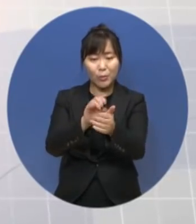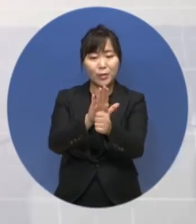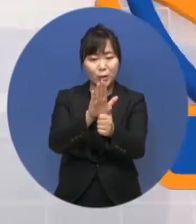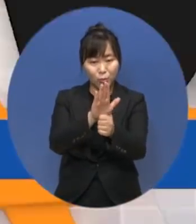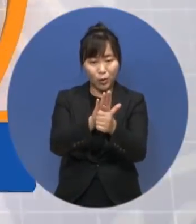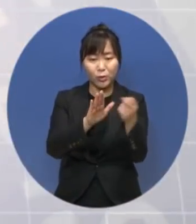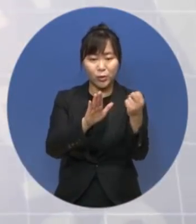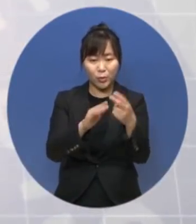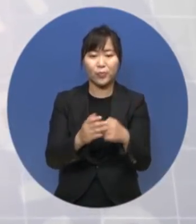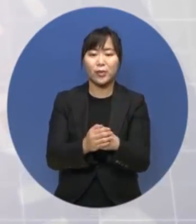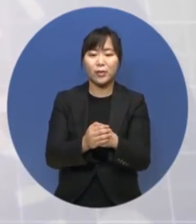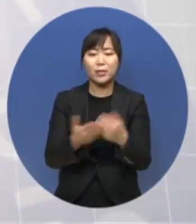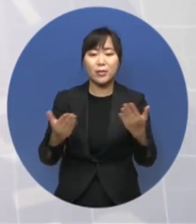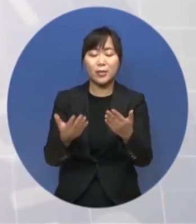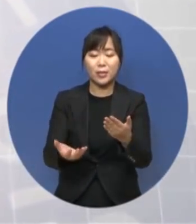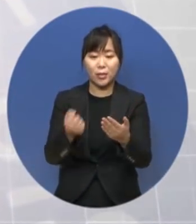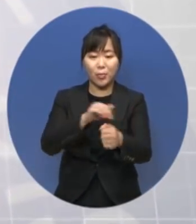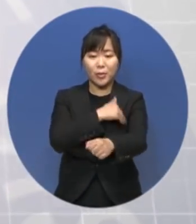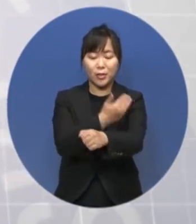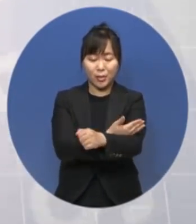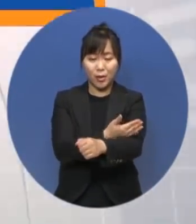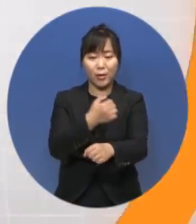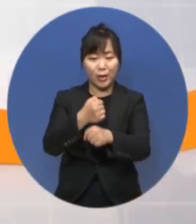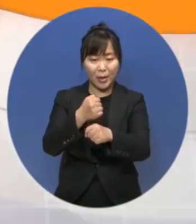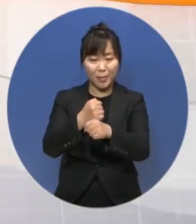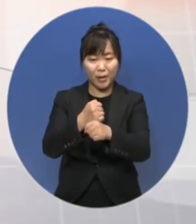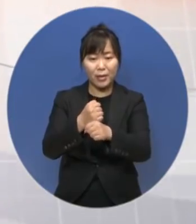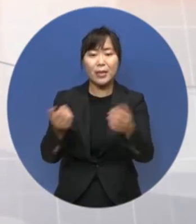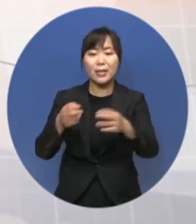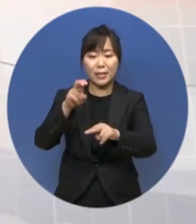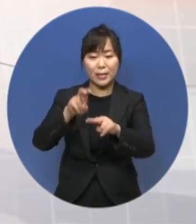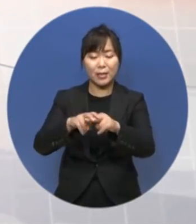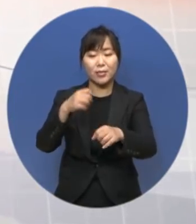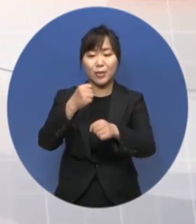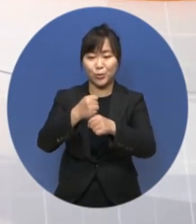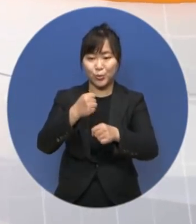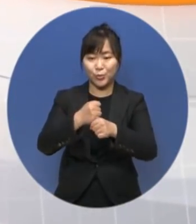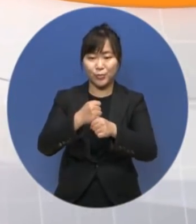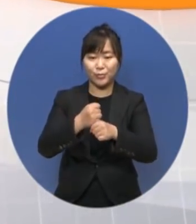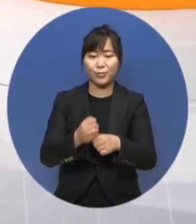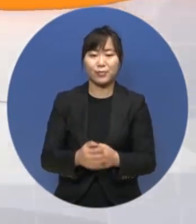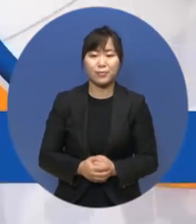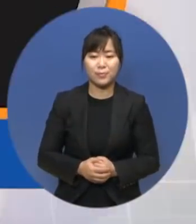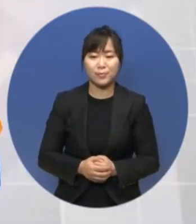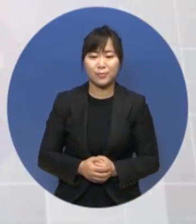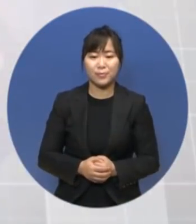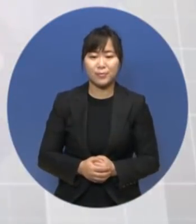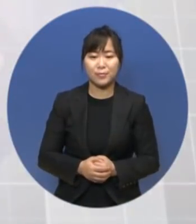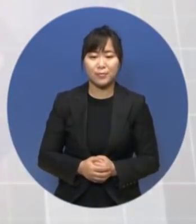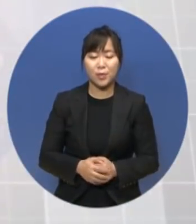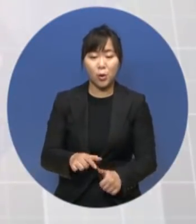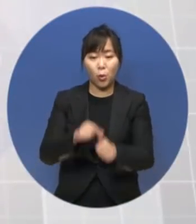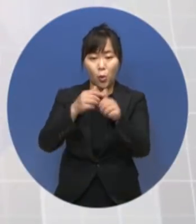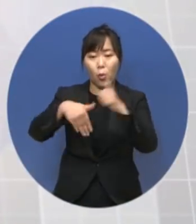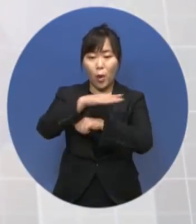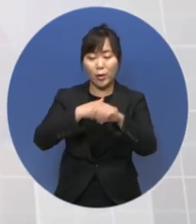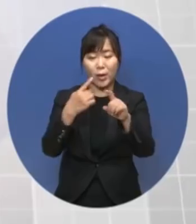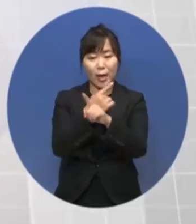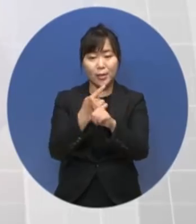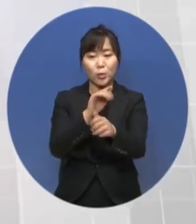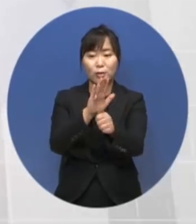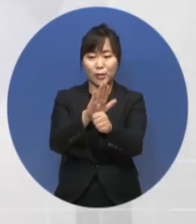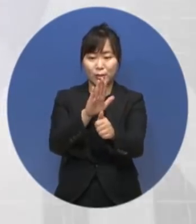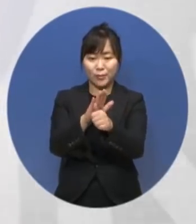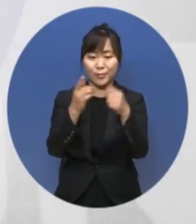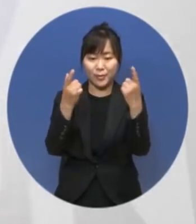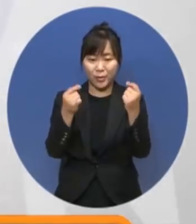지원, 직업 능력 개발, 일자리 창출, 고용 환경 개선 지원